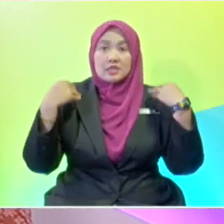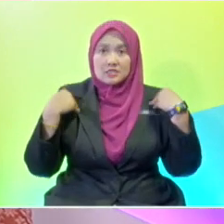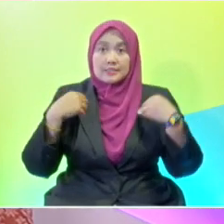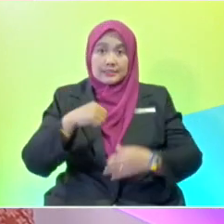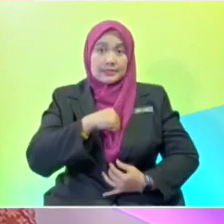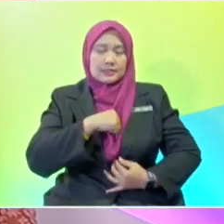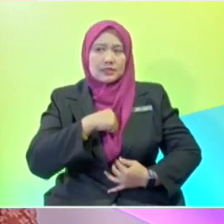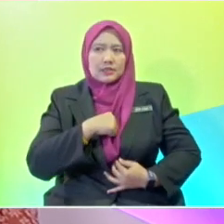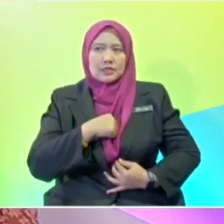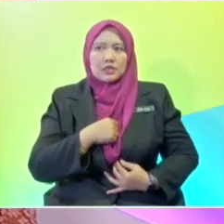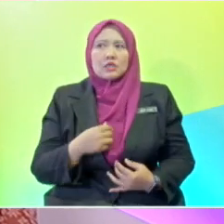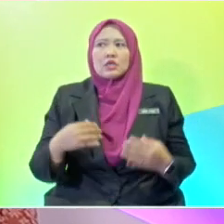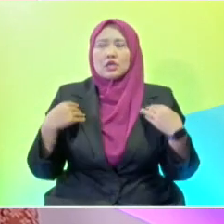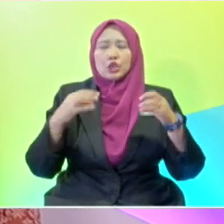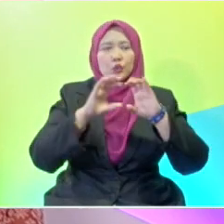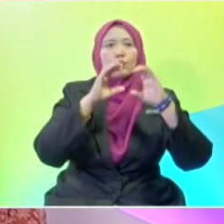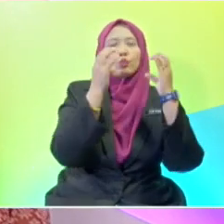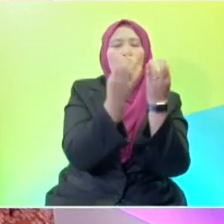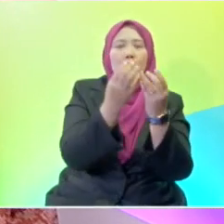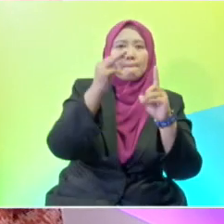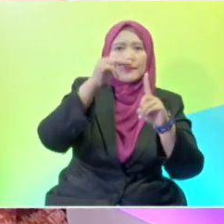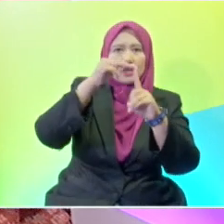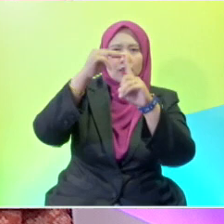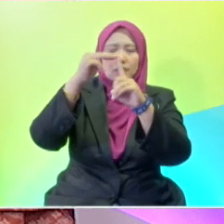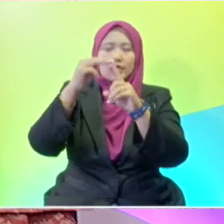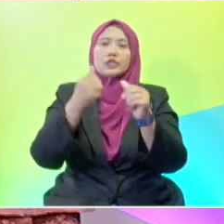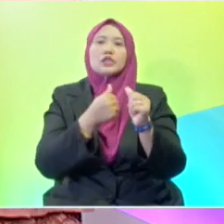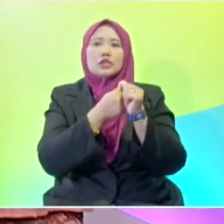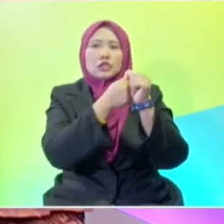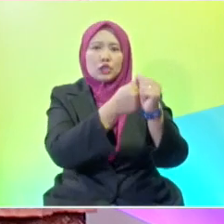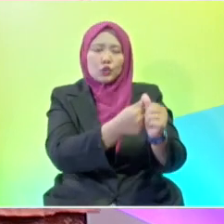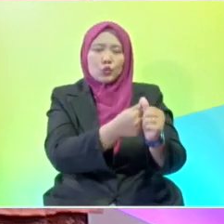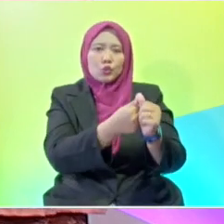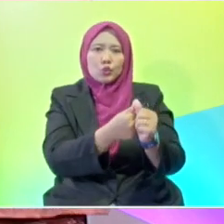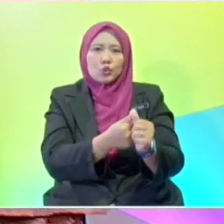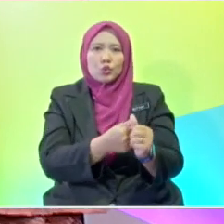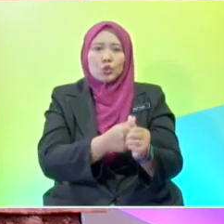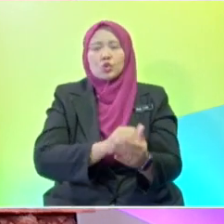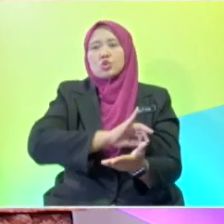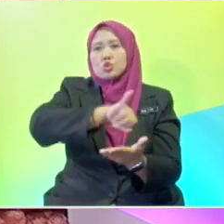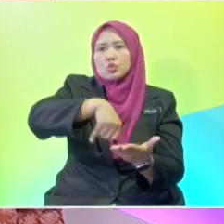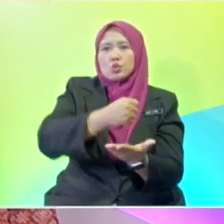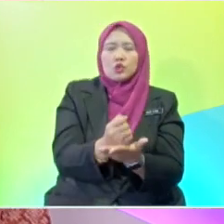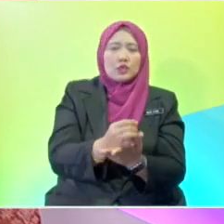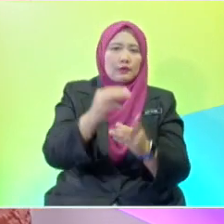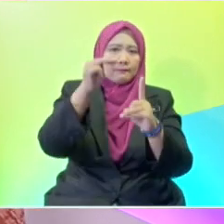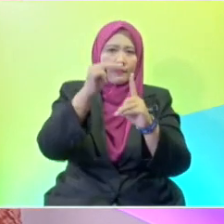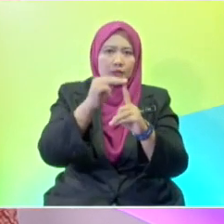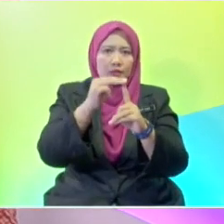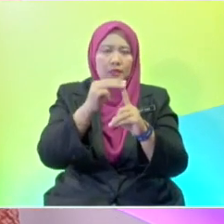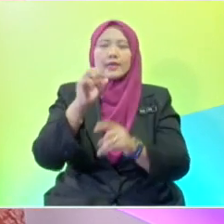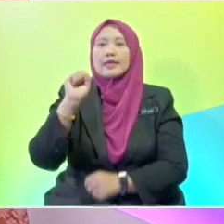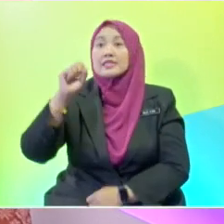mempunyai kategori pemerkahan yang merujuk pada penjumlahan markah dikategorikan dalam marca